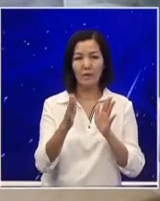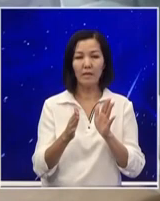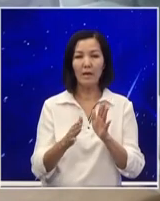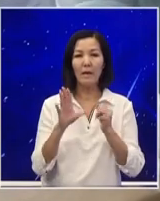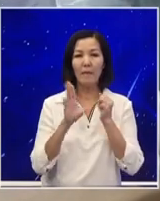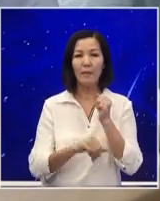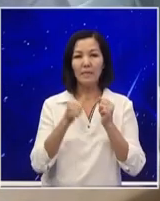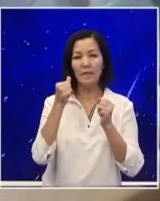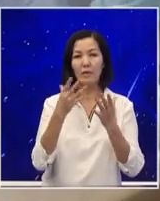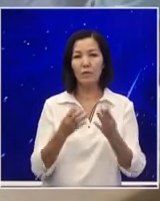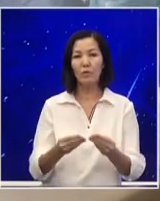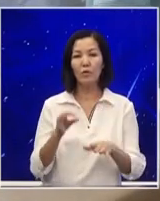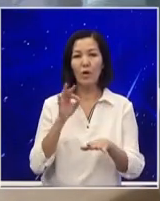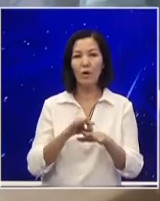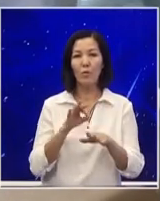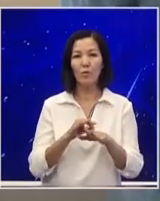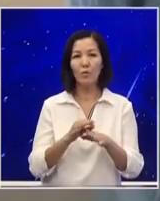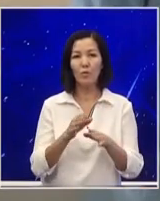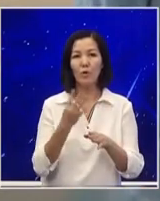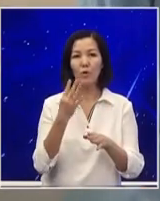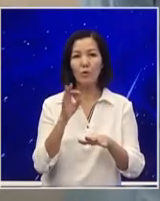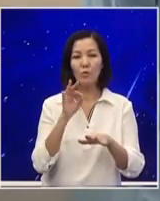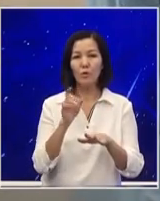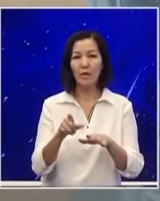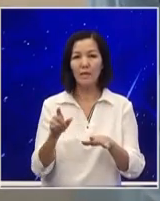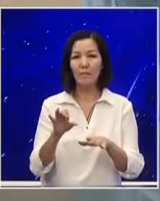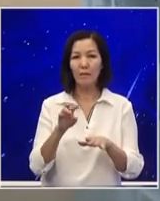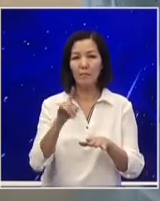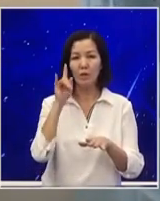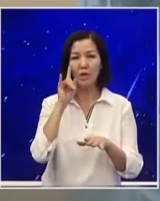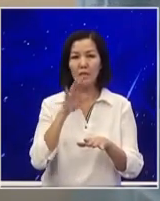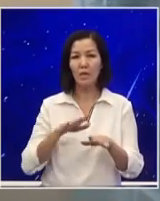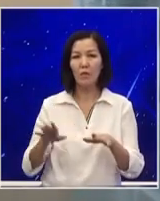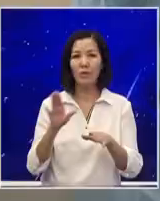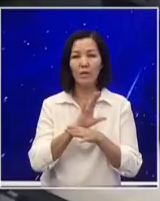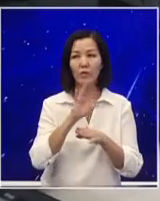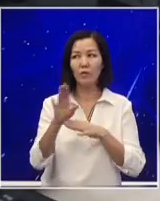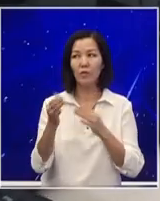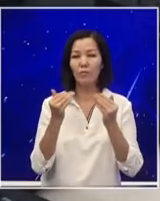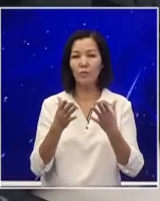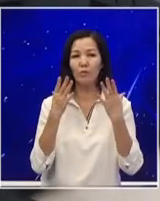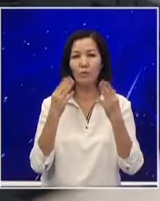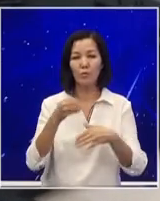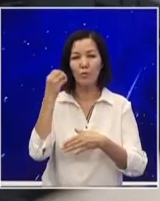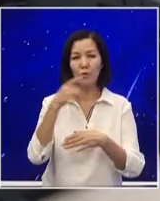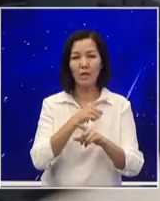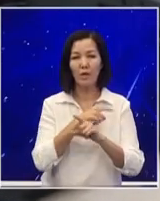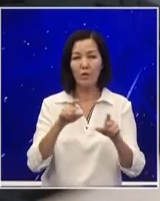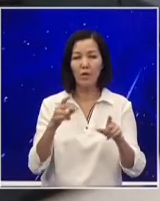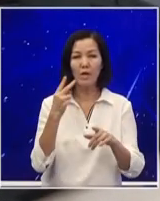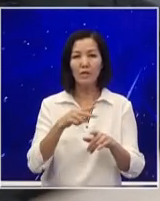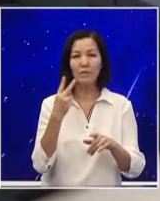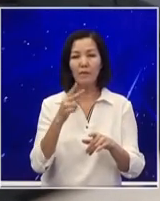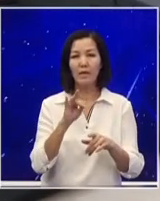күндерде Қапшағайда қатерлі індет байқалған 4 науқас Еңбекші Қазақ ауданына жөнелтілген. Ал бүгінде орталық ауруханада